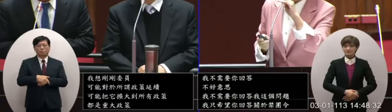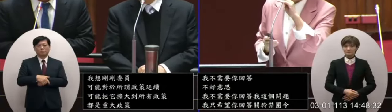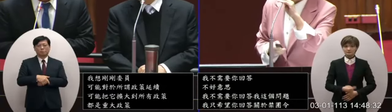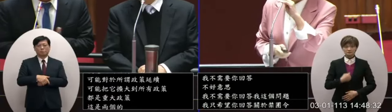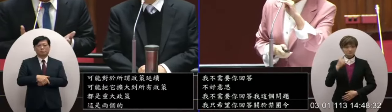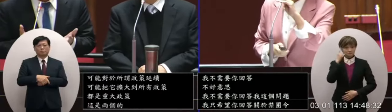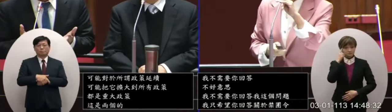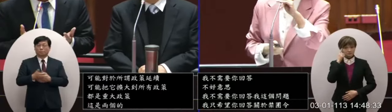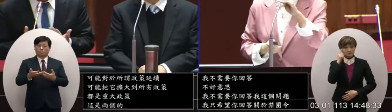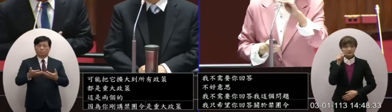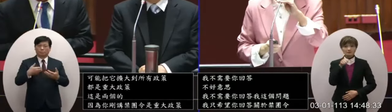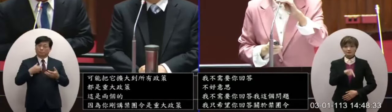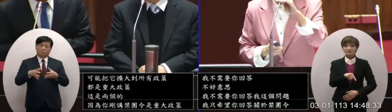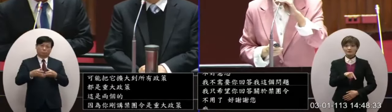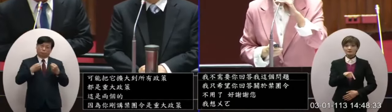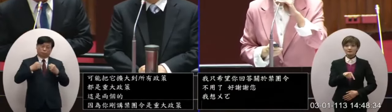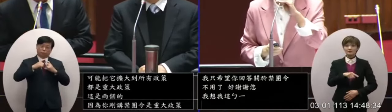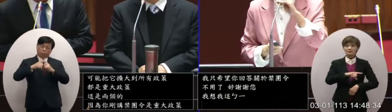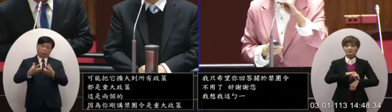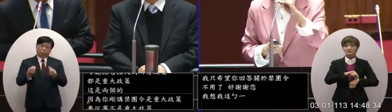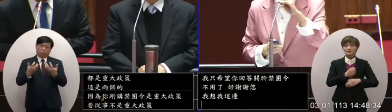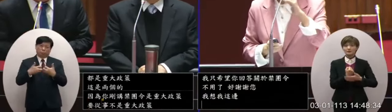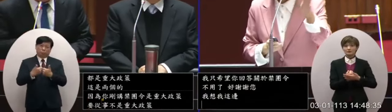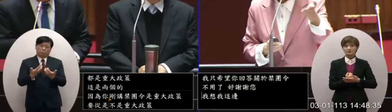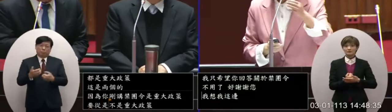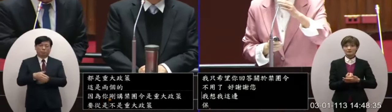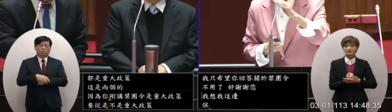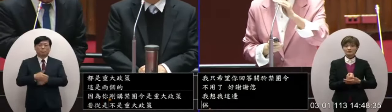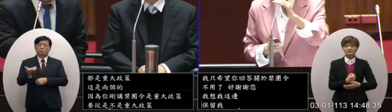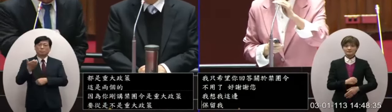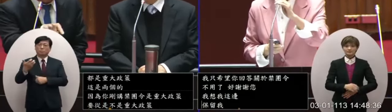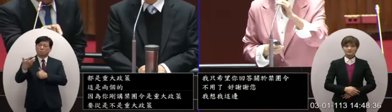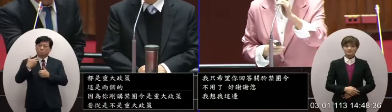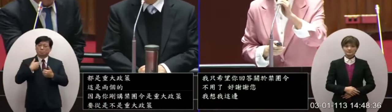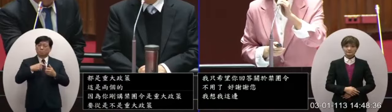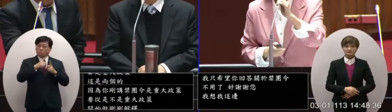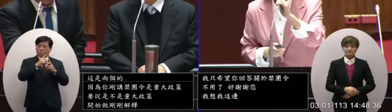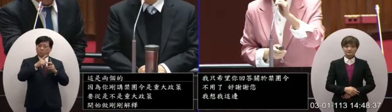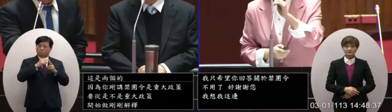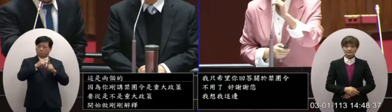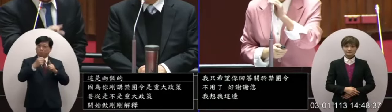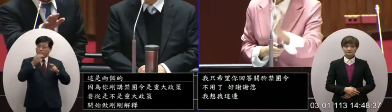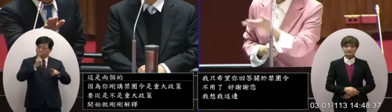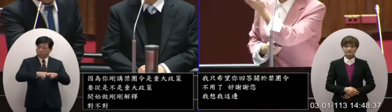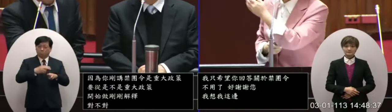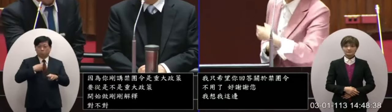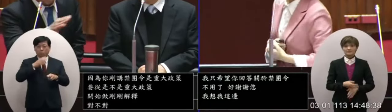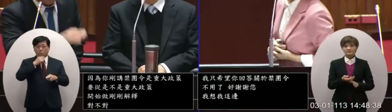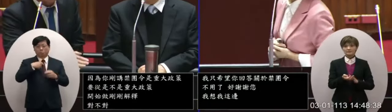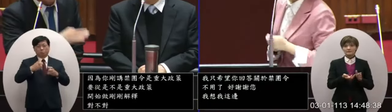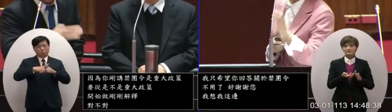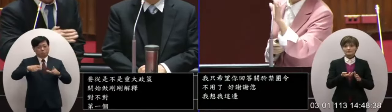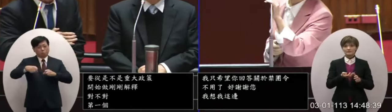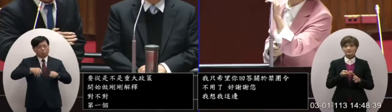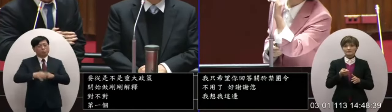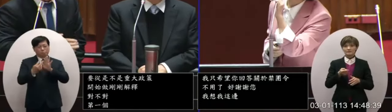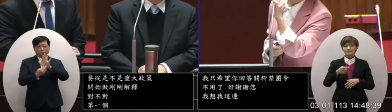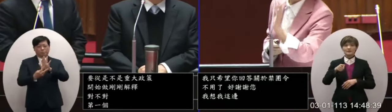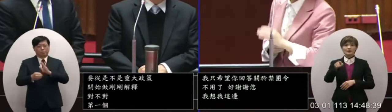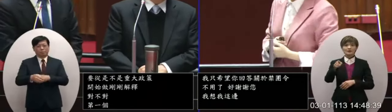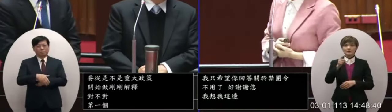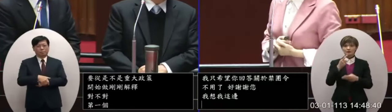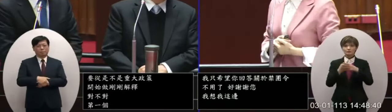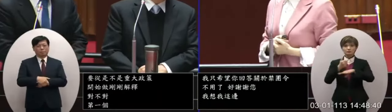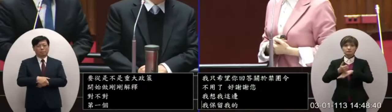我这边 那你还是没有让我机会表达， 我保留我的， 因为你刚刚讲禁团令是重大政策嘛，所以我要从重大政策开始讲起啊。 秩